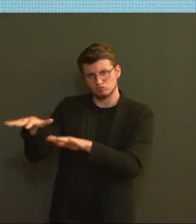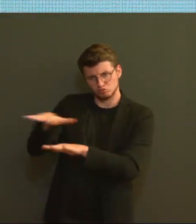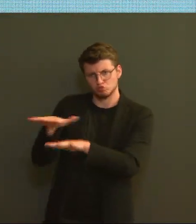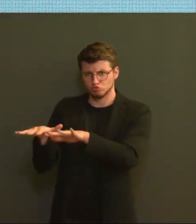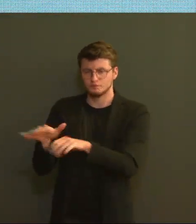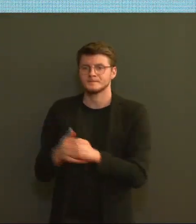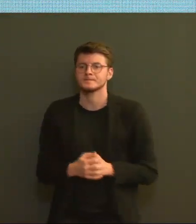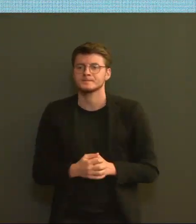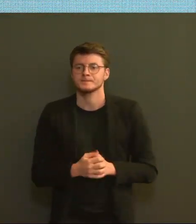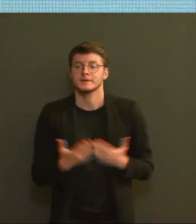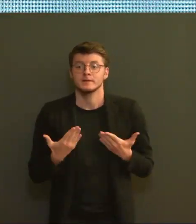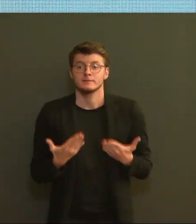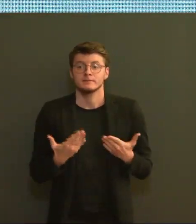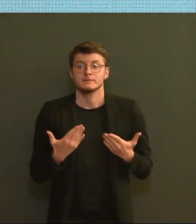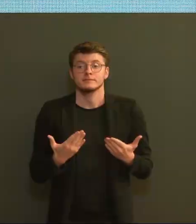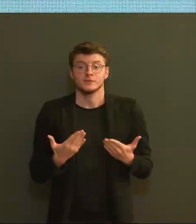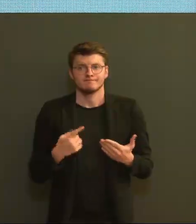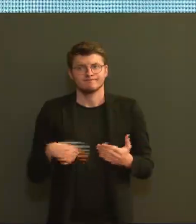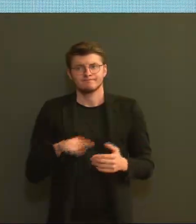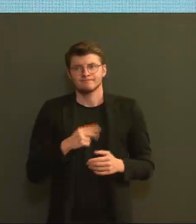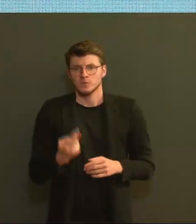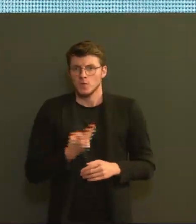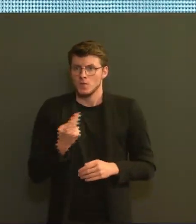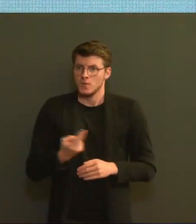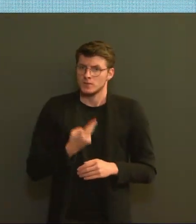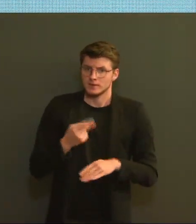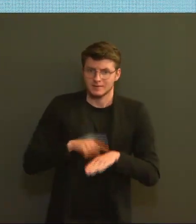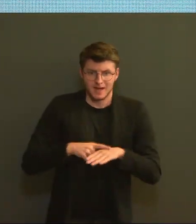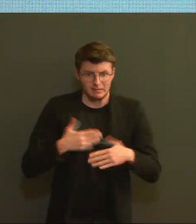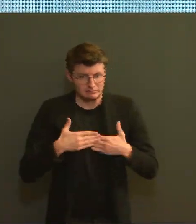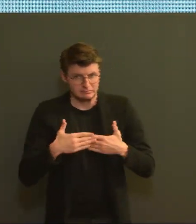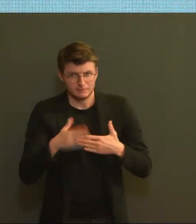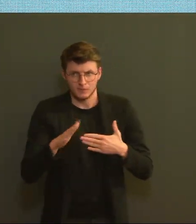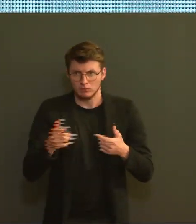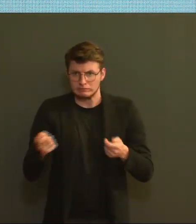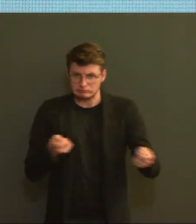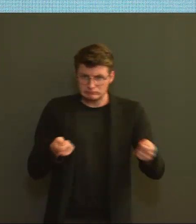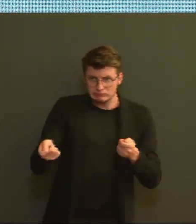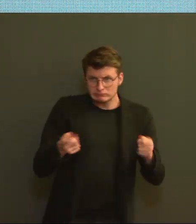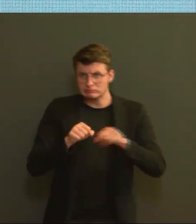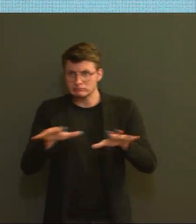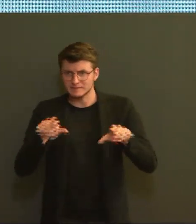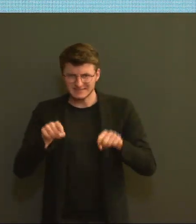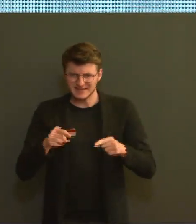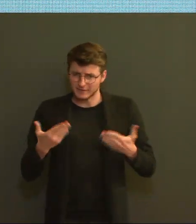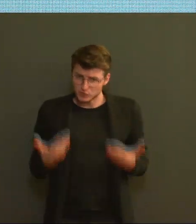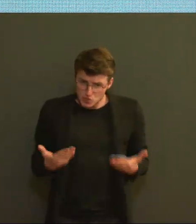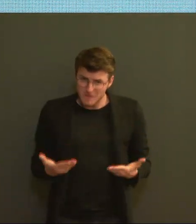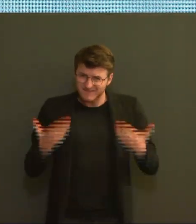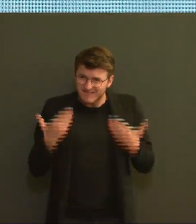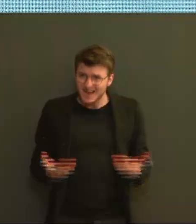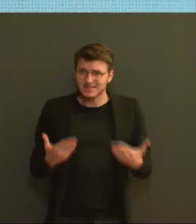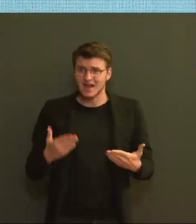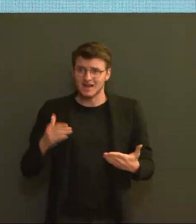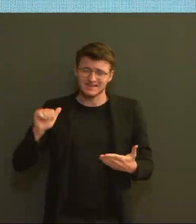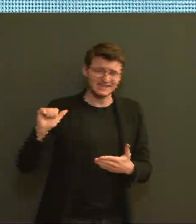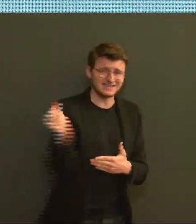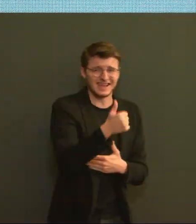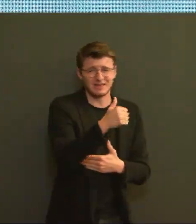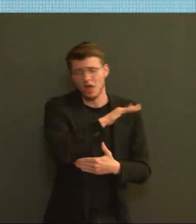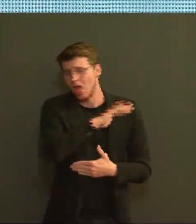duren om de situatie weer op orde te krijgen. En daarvoor moeten we nu, vandaag, allemaal ons gedrag